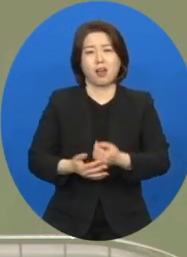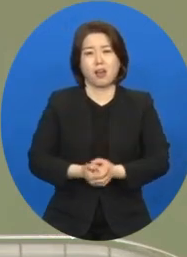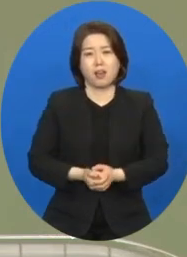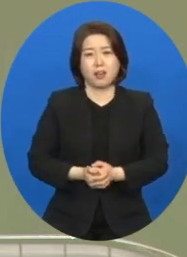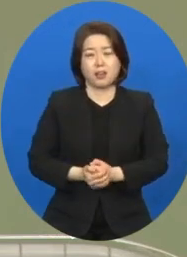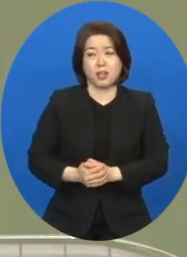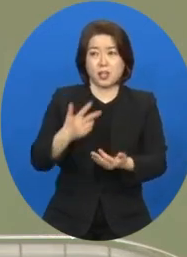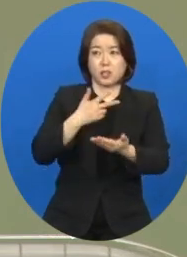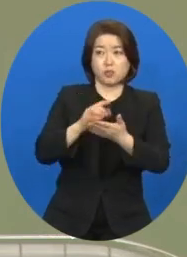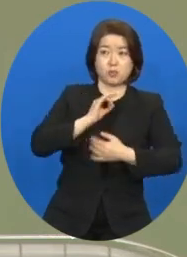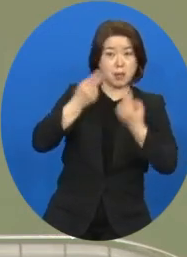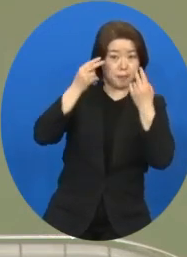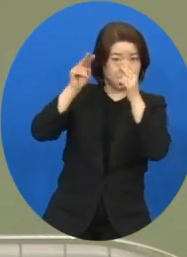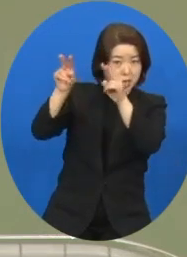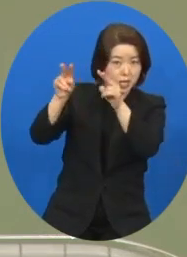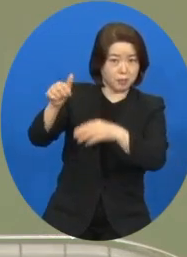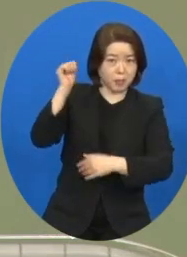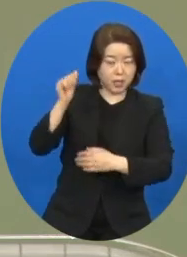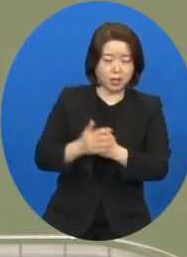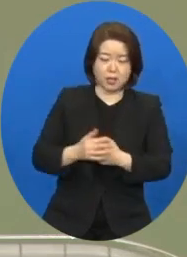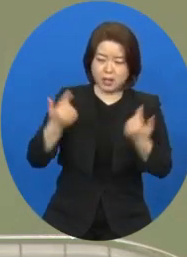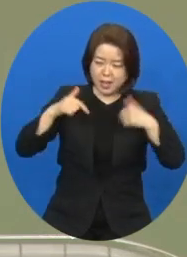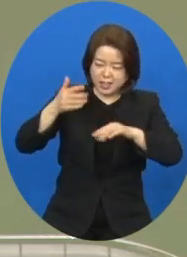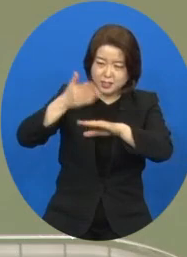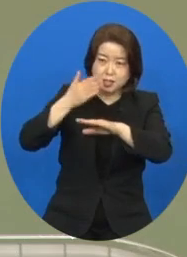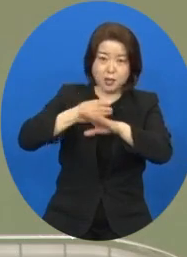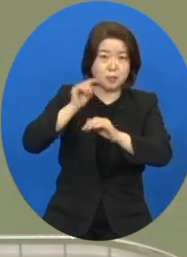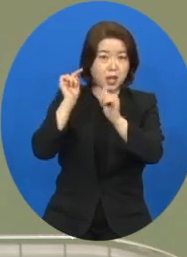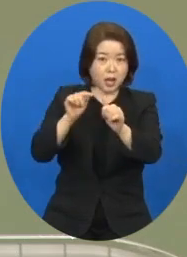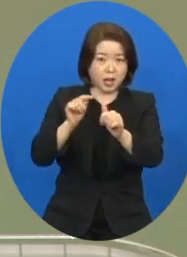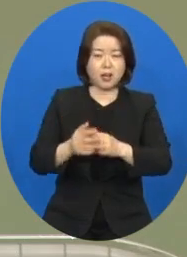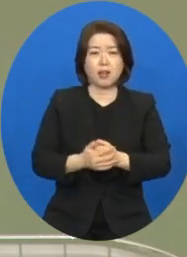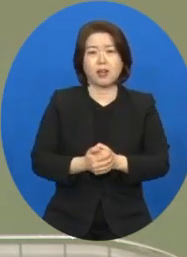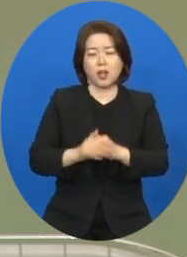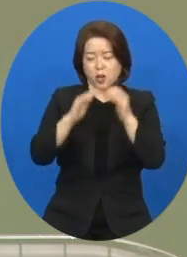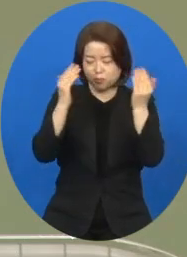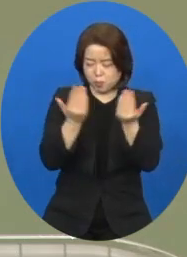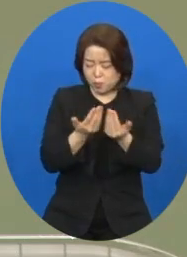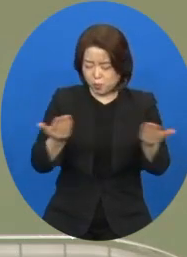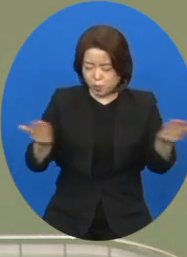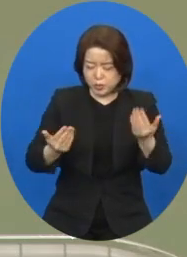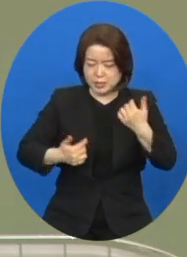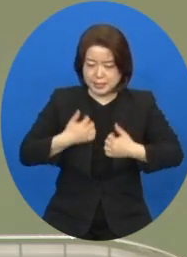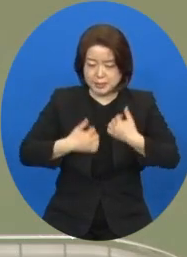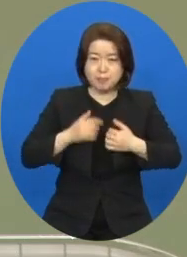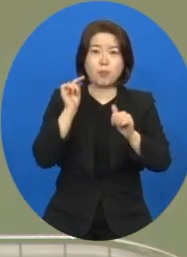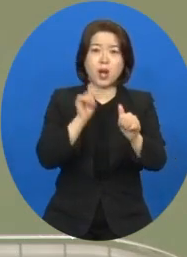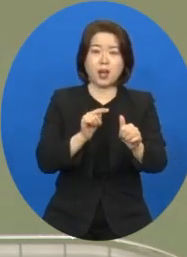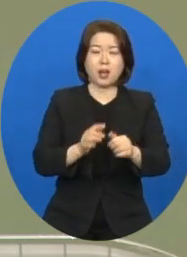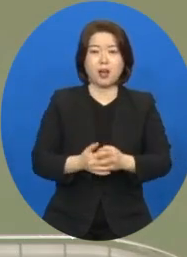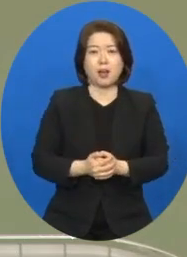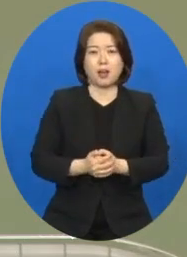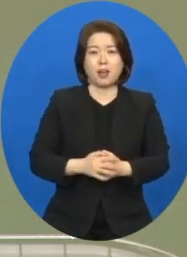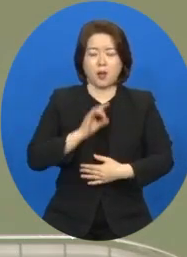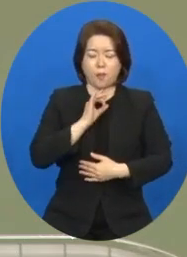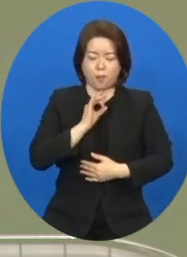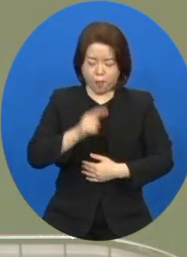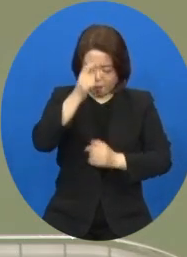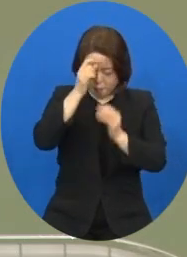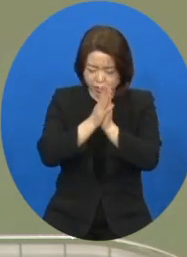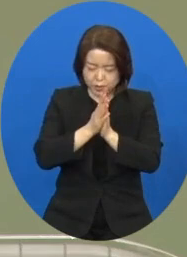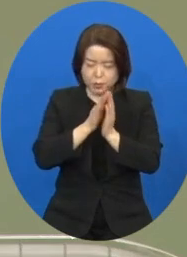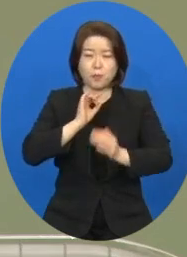주님만 바라보라. 항상 감사하라. 모든 일에 기뻐하라. 오직 기도만